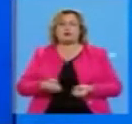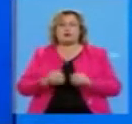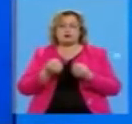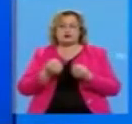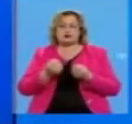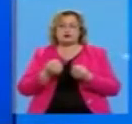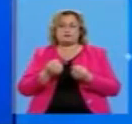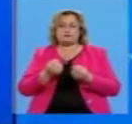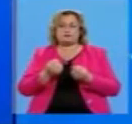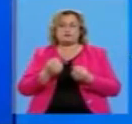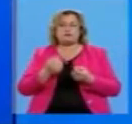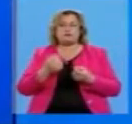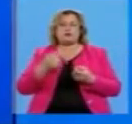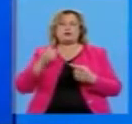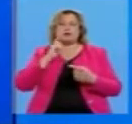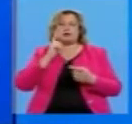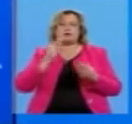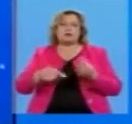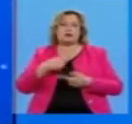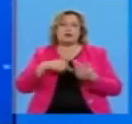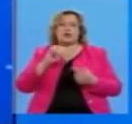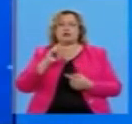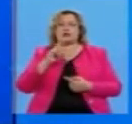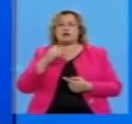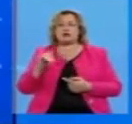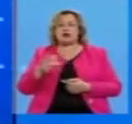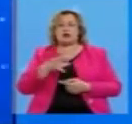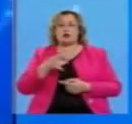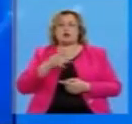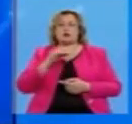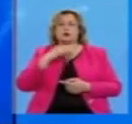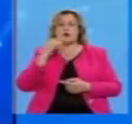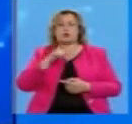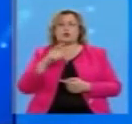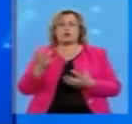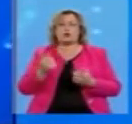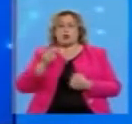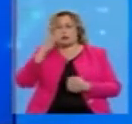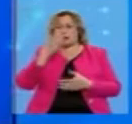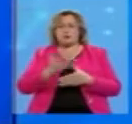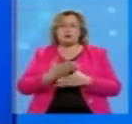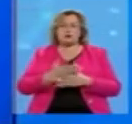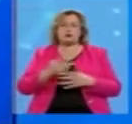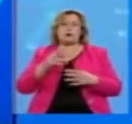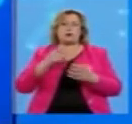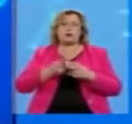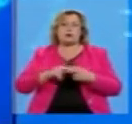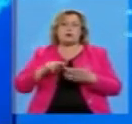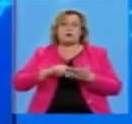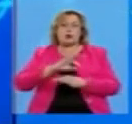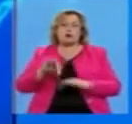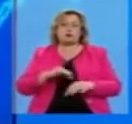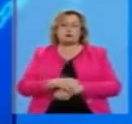Аталған жоба аясында үкімет тарапынан қолдауға ие болған азаматтар Алтынсарин ауданында да көп. Мемлекет ұсынған мүмкіндікті пайдалана білген